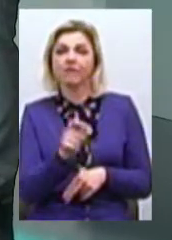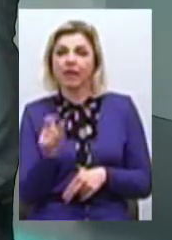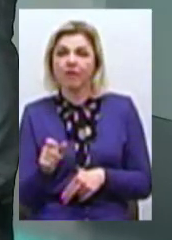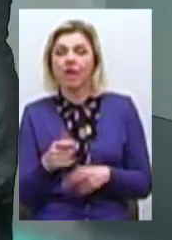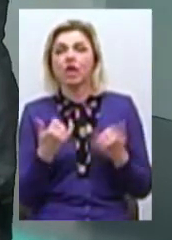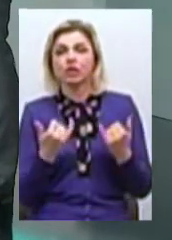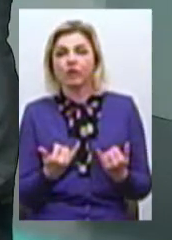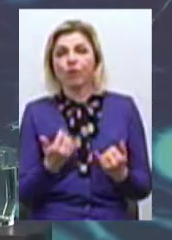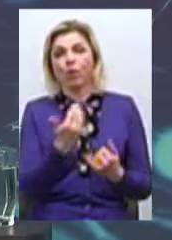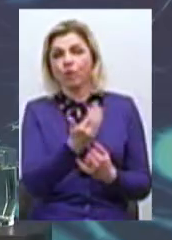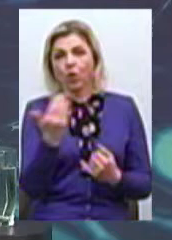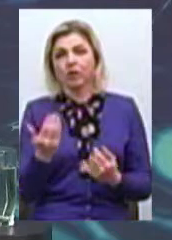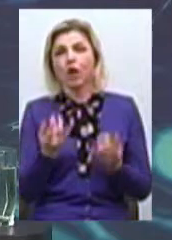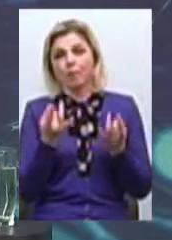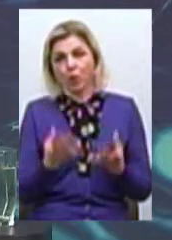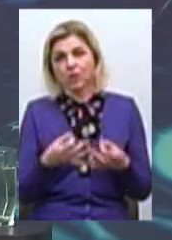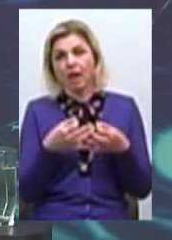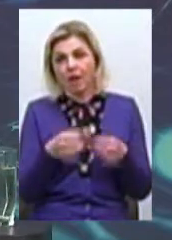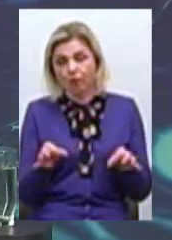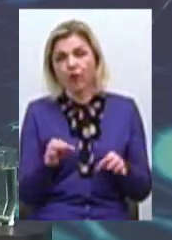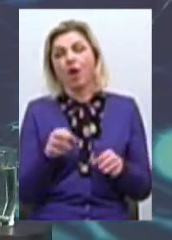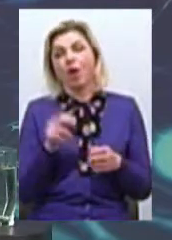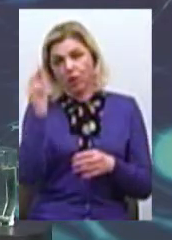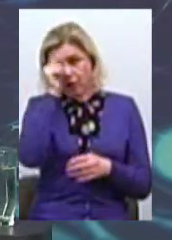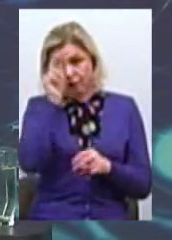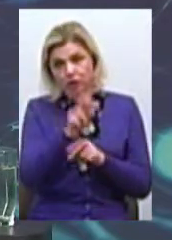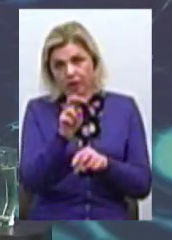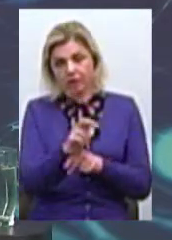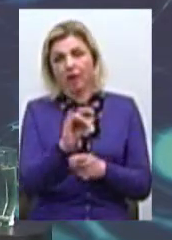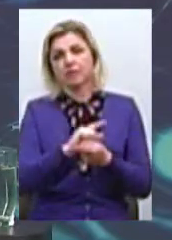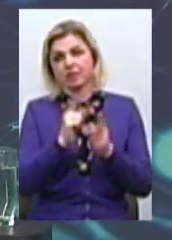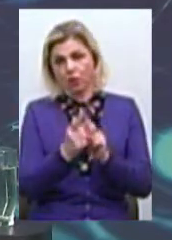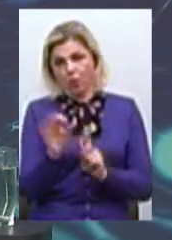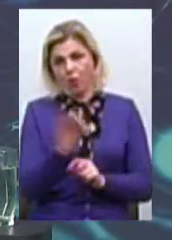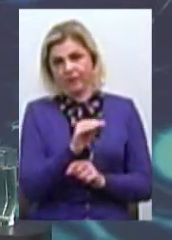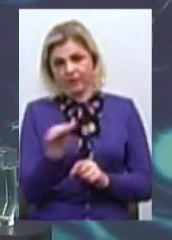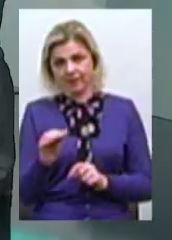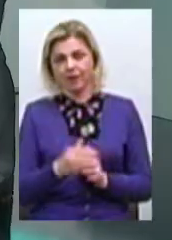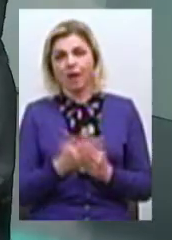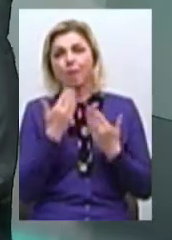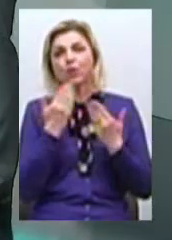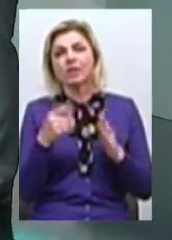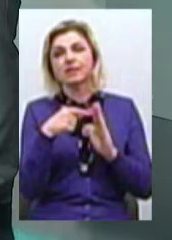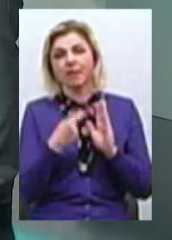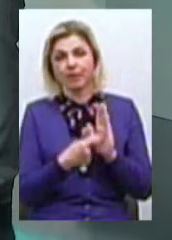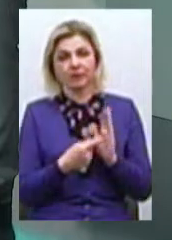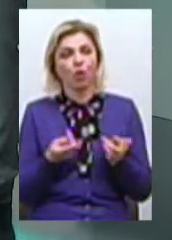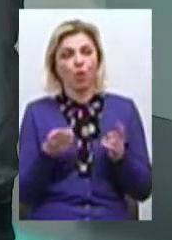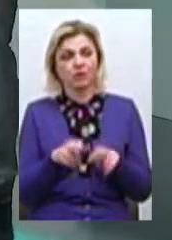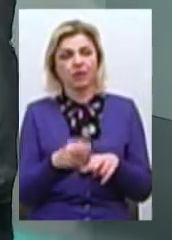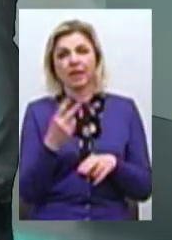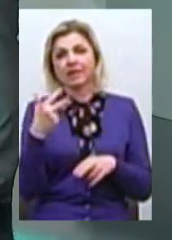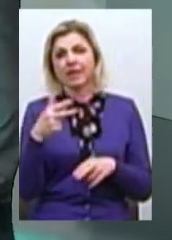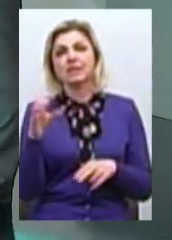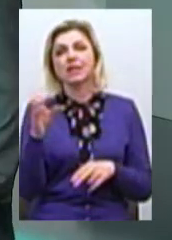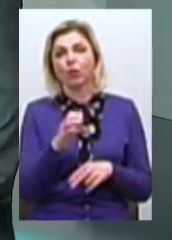Сьогодні просто вони легалізуються, проходять навчання і стають офіційно. Так. Я зрозуміла. Останнє запитання, в нас залишилося буквально там 30